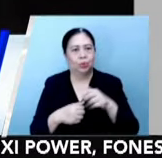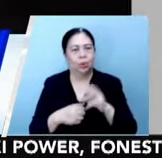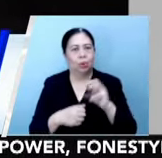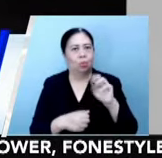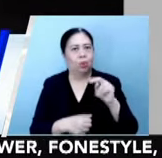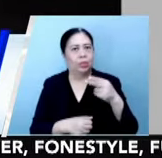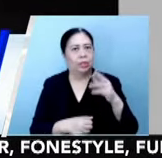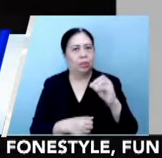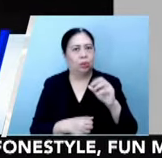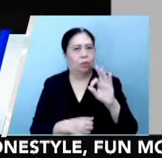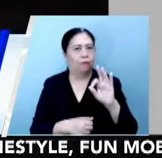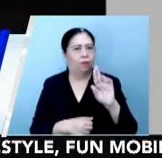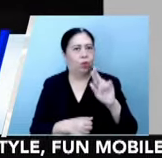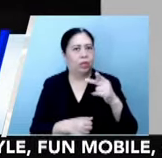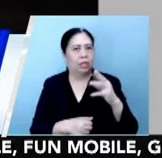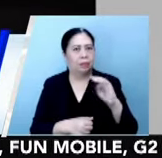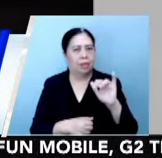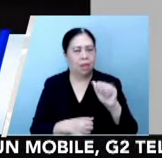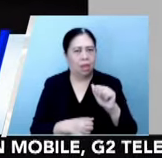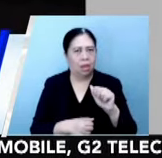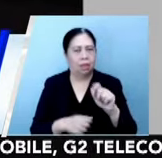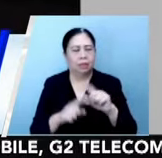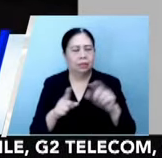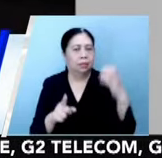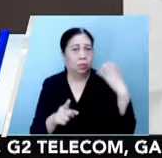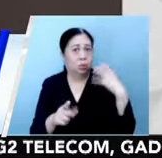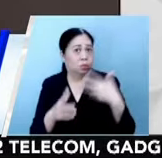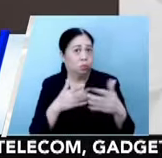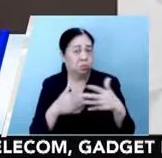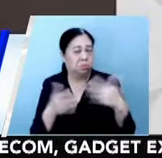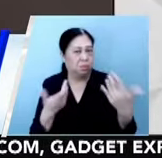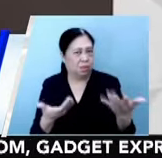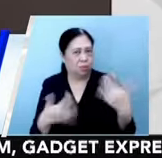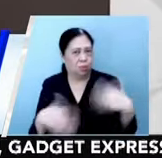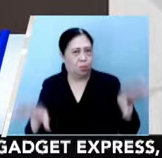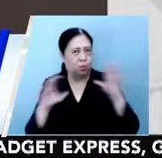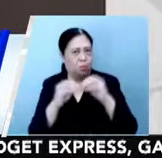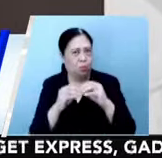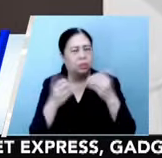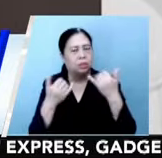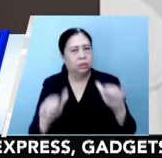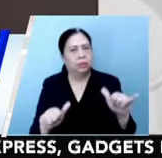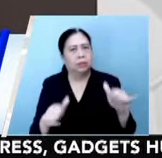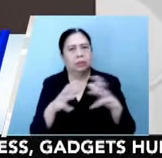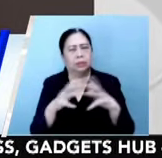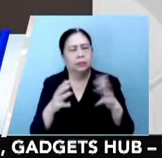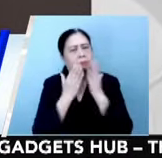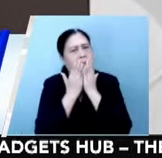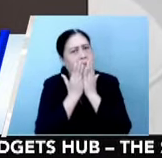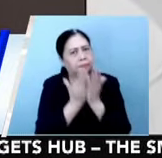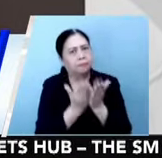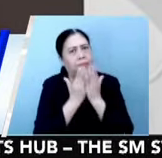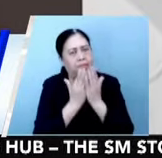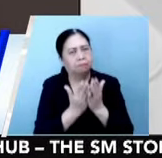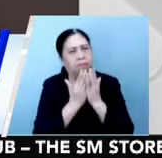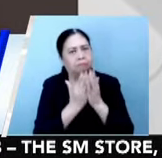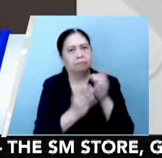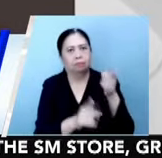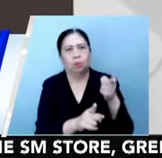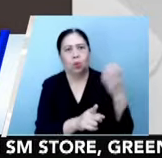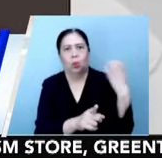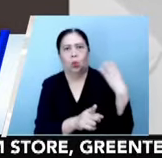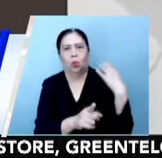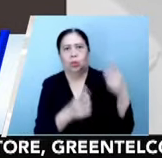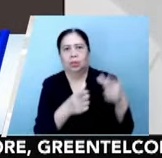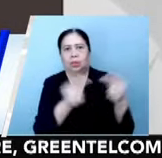Kugimiya. Bagamat hindi na coach ni Carlos si Kugimiya ngayon, malaki at taus-puso ang pasasalamat niya rito.